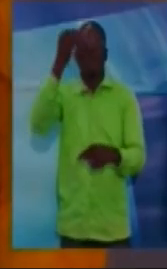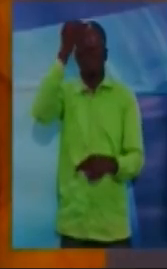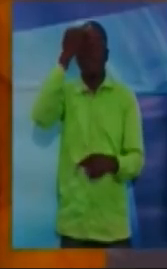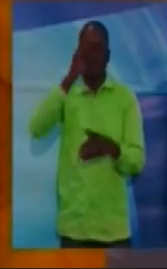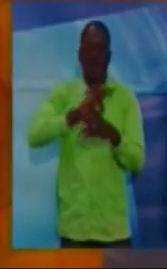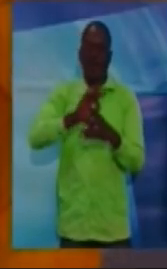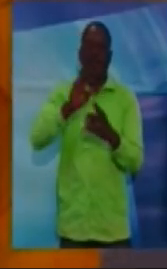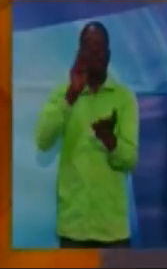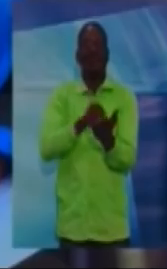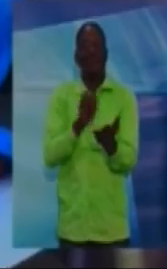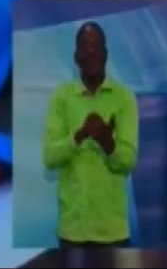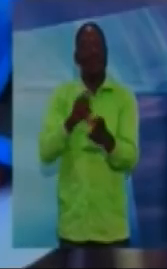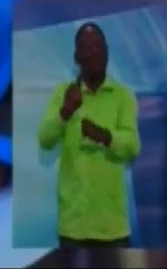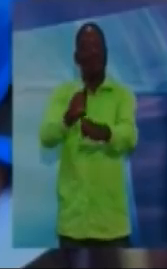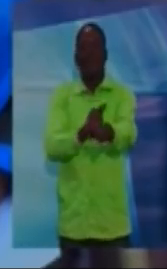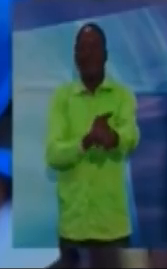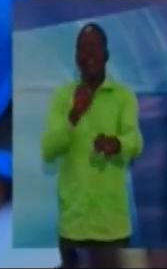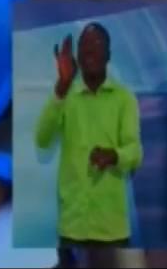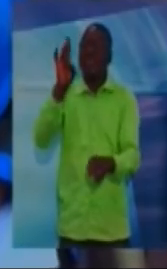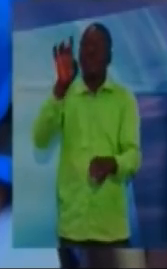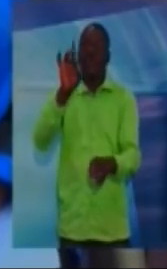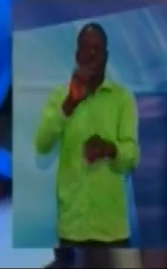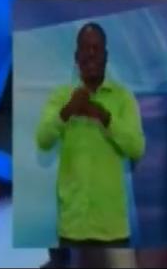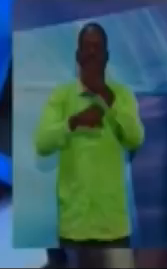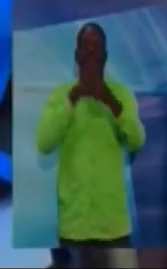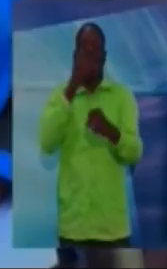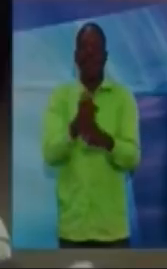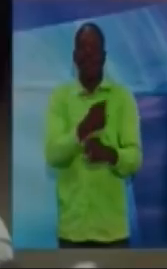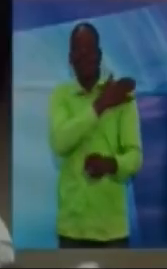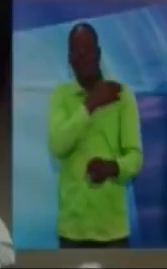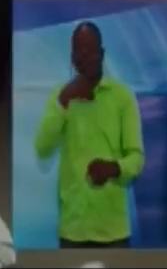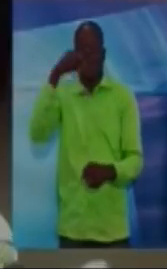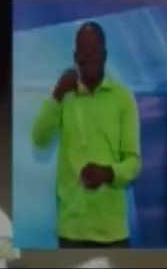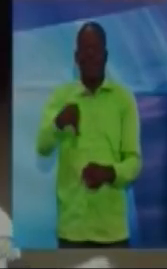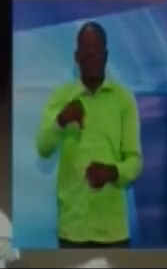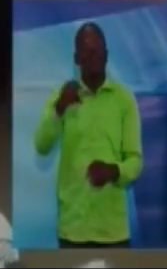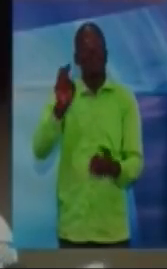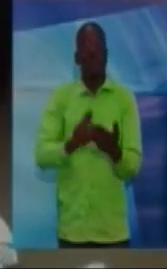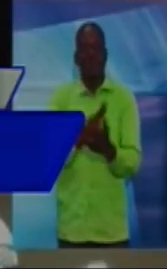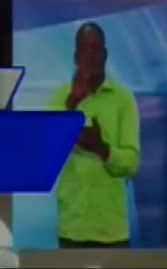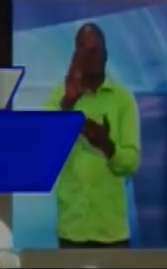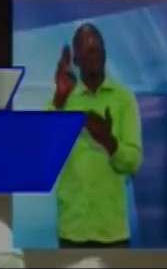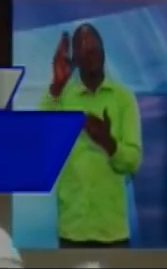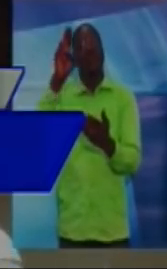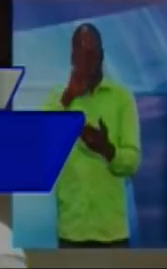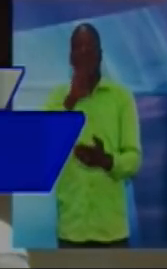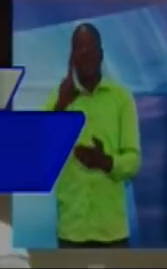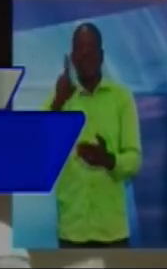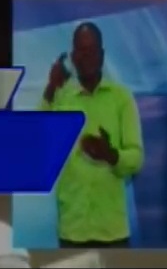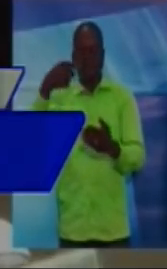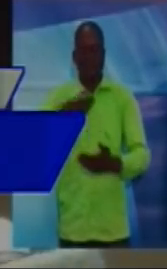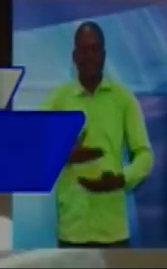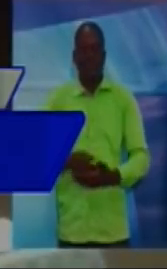former un médecin, ça dure 7 à 8 ans et que cette jeune université est née dans